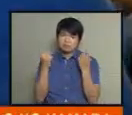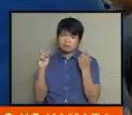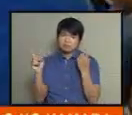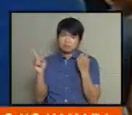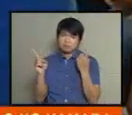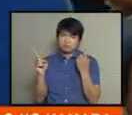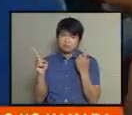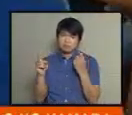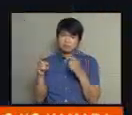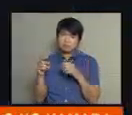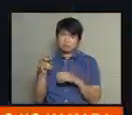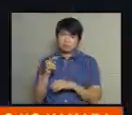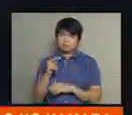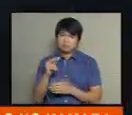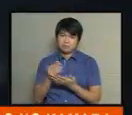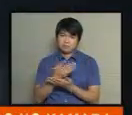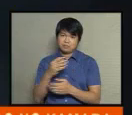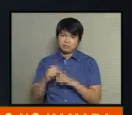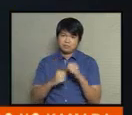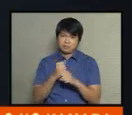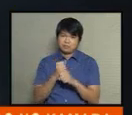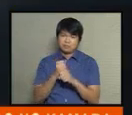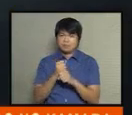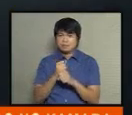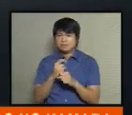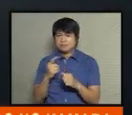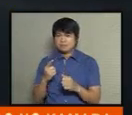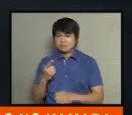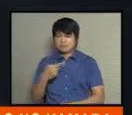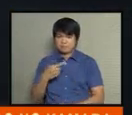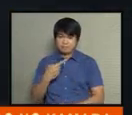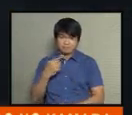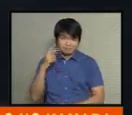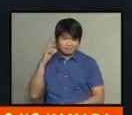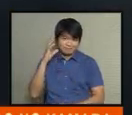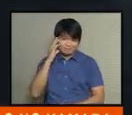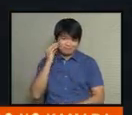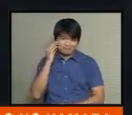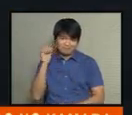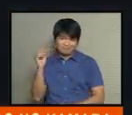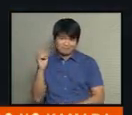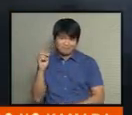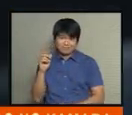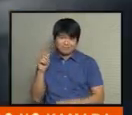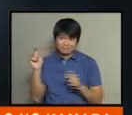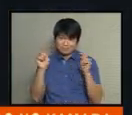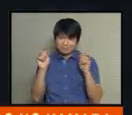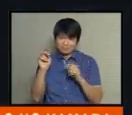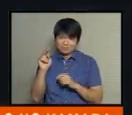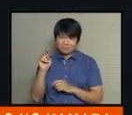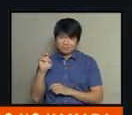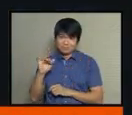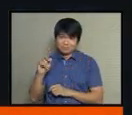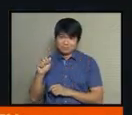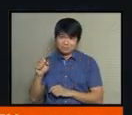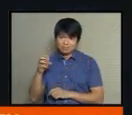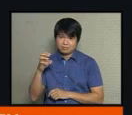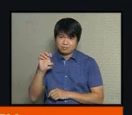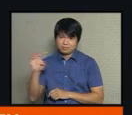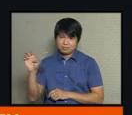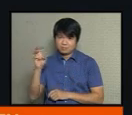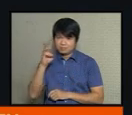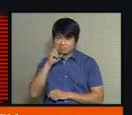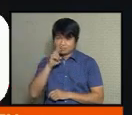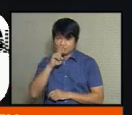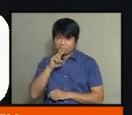lang po, pag New Year. Una namang naramdaman ang bagsik ng bagyong Ursula sa Eastern Visayas. Hinagupit